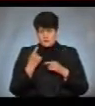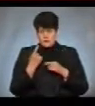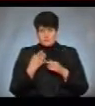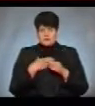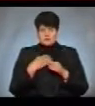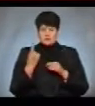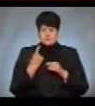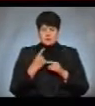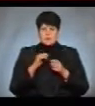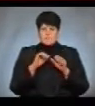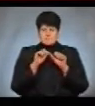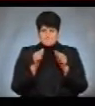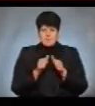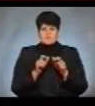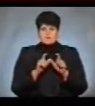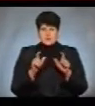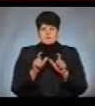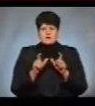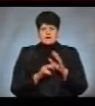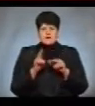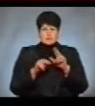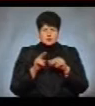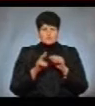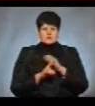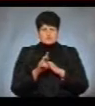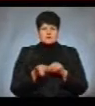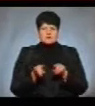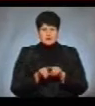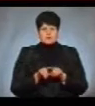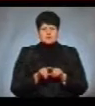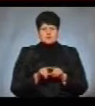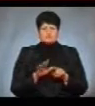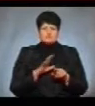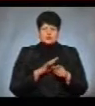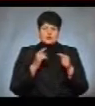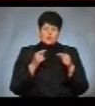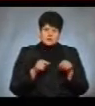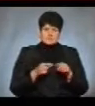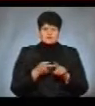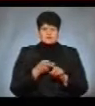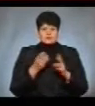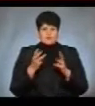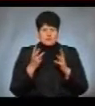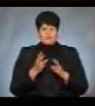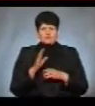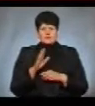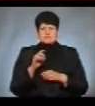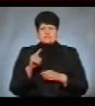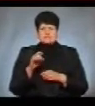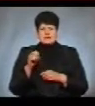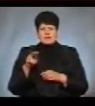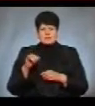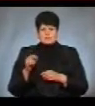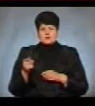нашій області пам'ятки архітектури та церкви також зазнавали руйнації через вогонь. Володимир Селук, старший науковий